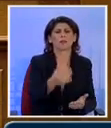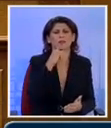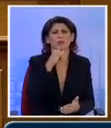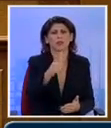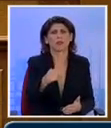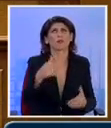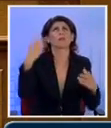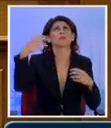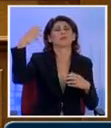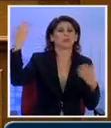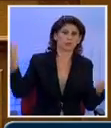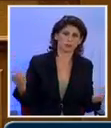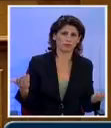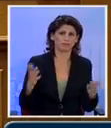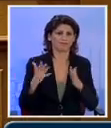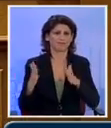μόνιμο παραλήρημα.